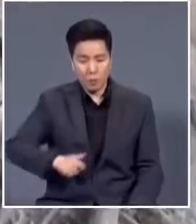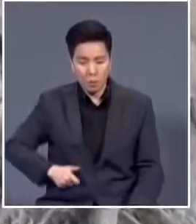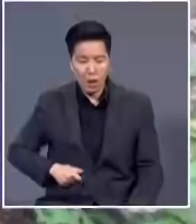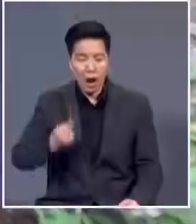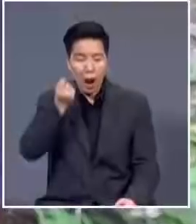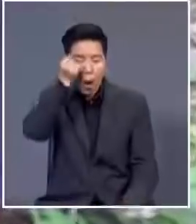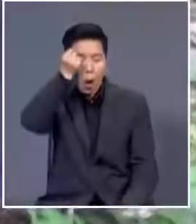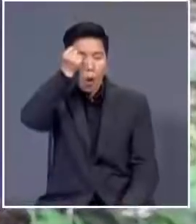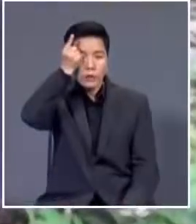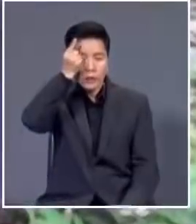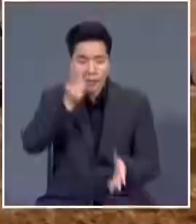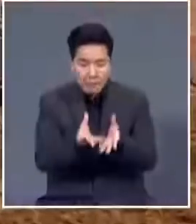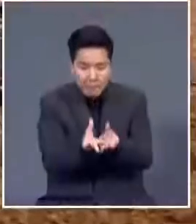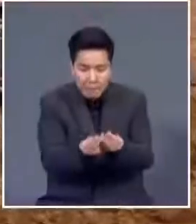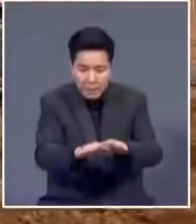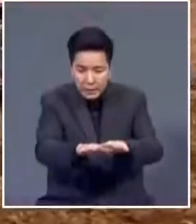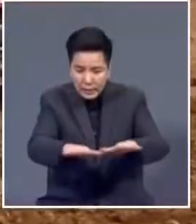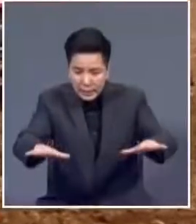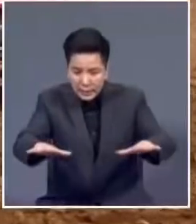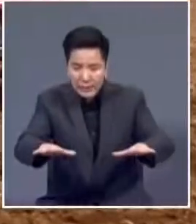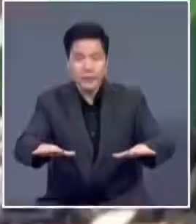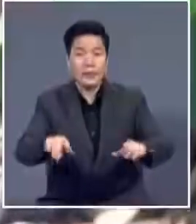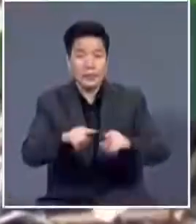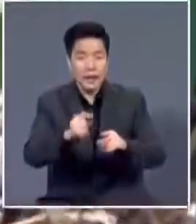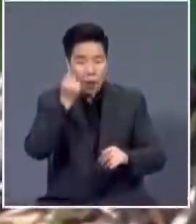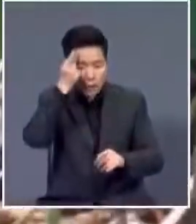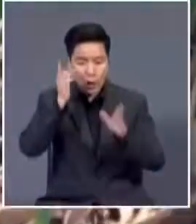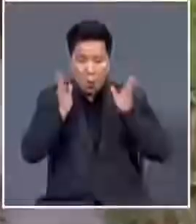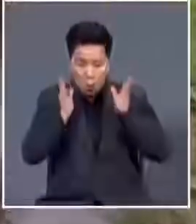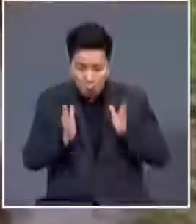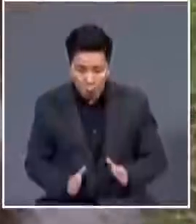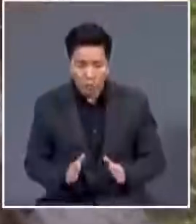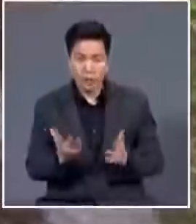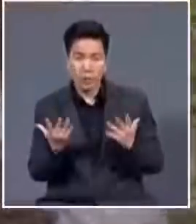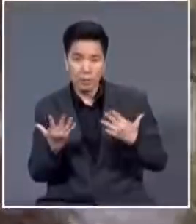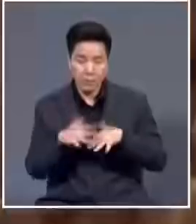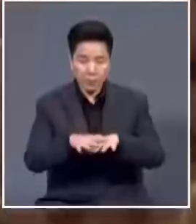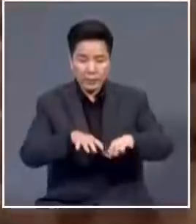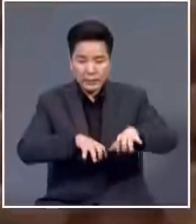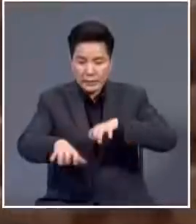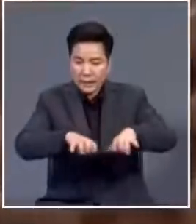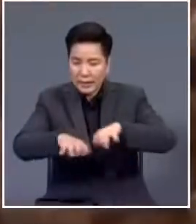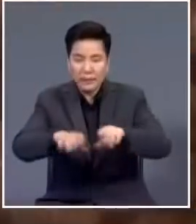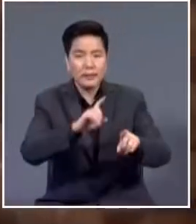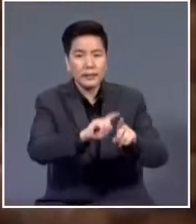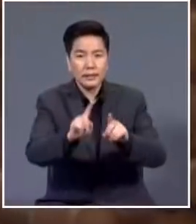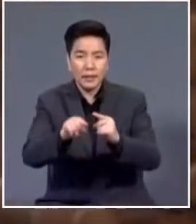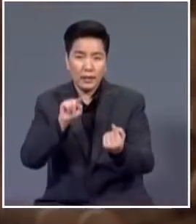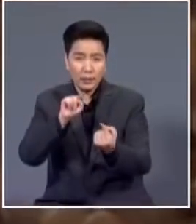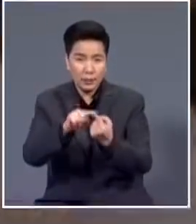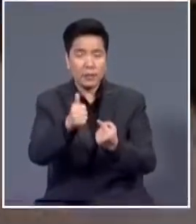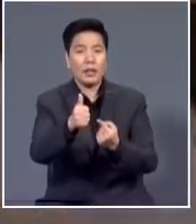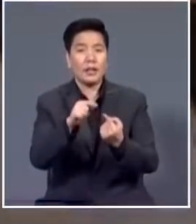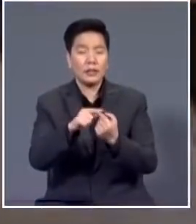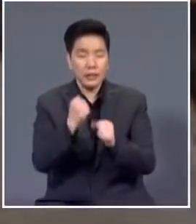ข้าใจถึงพื้นที่เข้าใจถึงคนประชาชนนะครับมาประยุกต์ใช้ในการบริหารราชการให้เกิดผลสำฤทธิ์